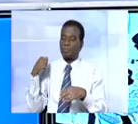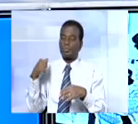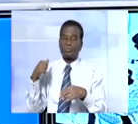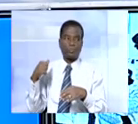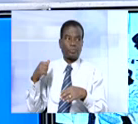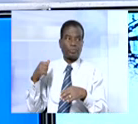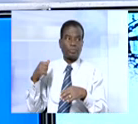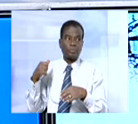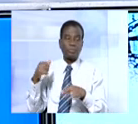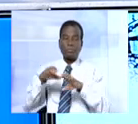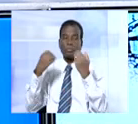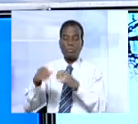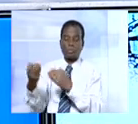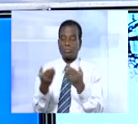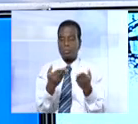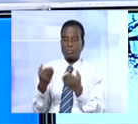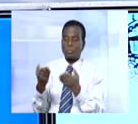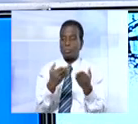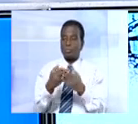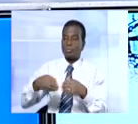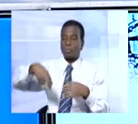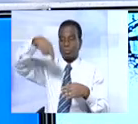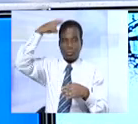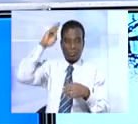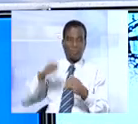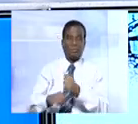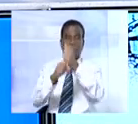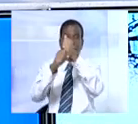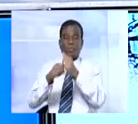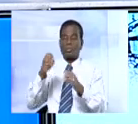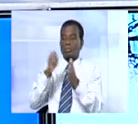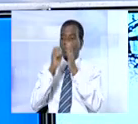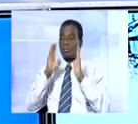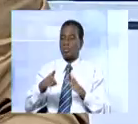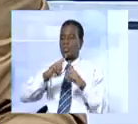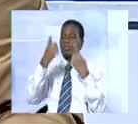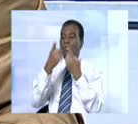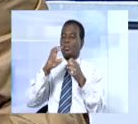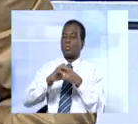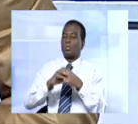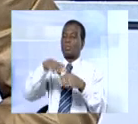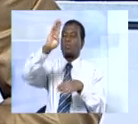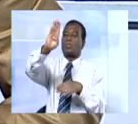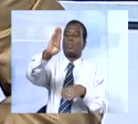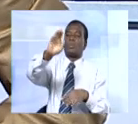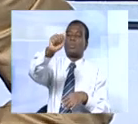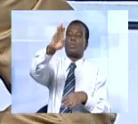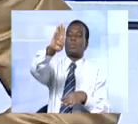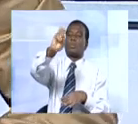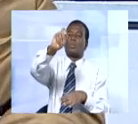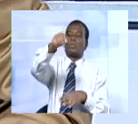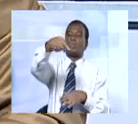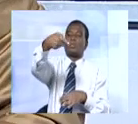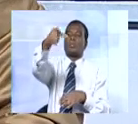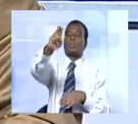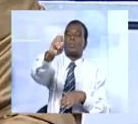Les clubs services Lion soutiennent les élèves d'Afalikro, département d'Abangourou, c'est dans l'est de la Côte